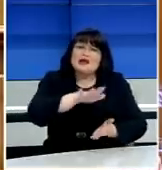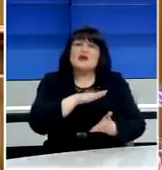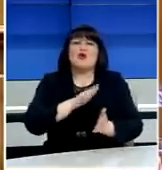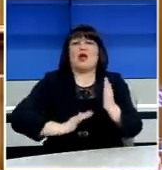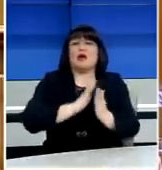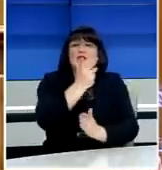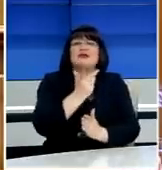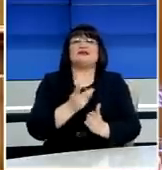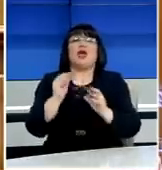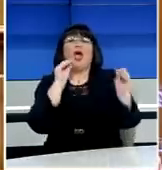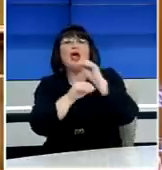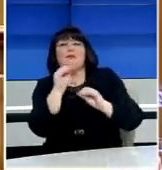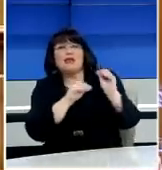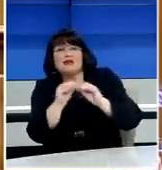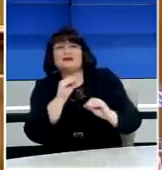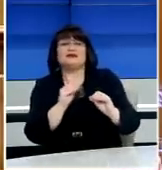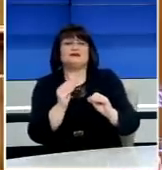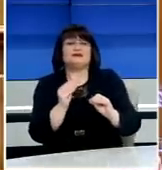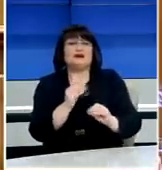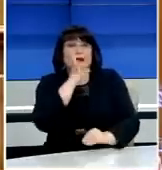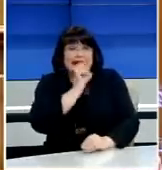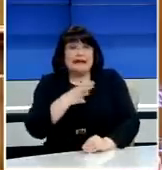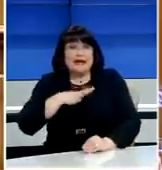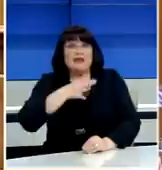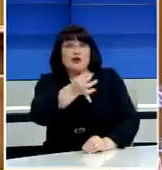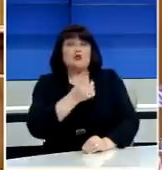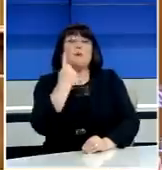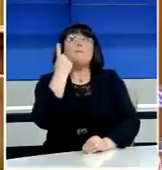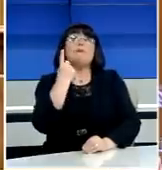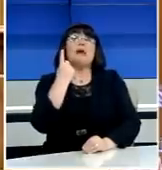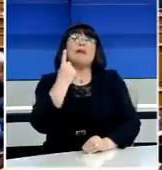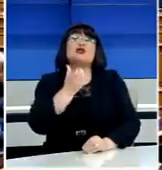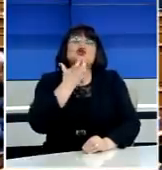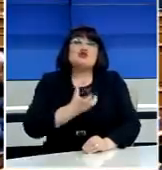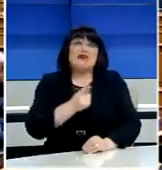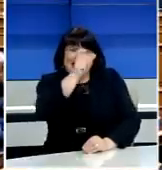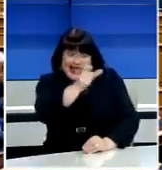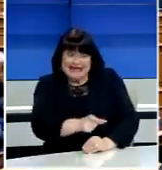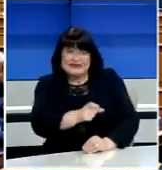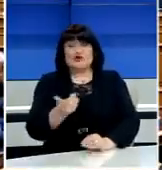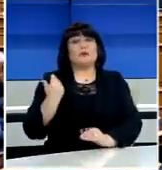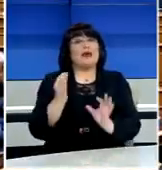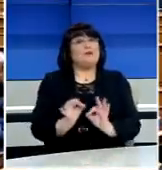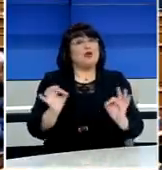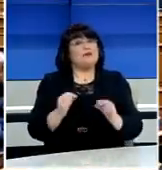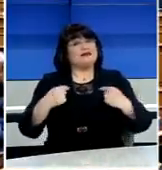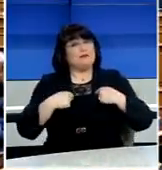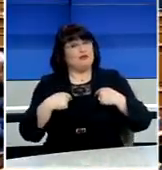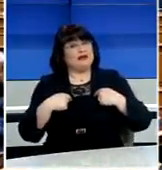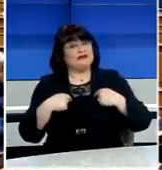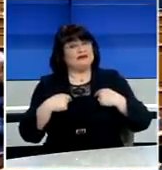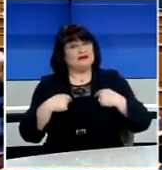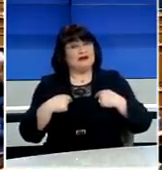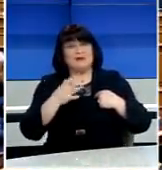επενδύσεις. Θα ήθελα ειλικρινά να μου πείτε σήμερα μία σοβαρή επένδυση που φέρατε εσείς, όχι. Τόσο ένα